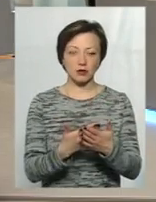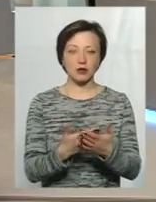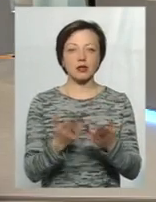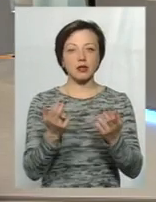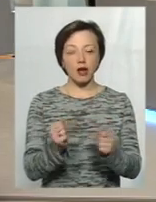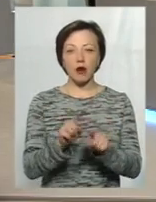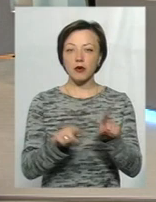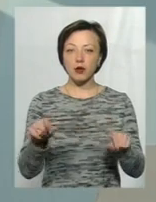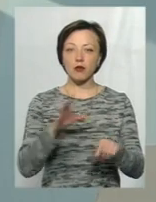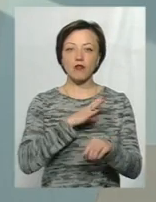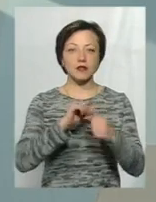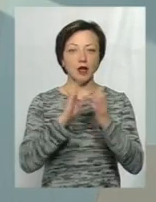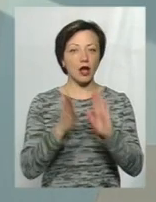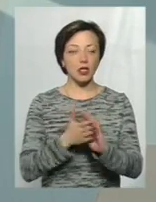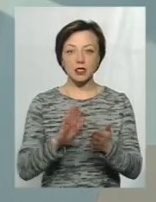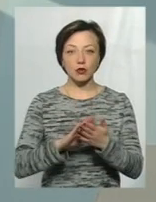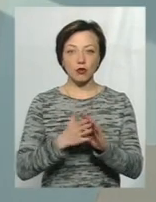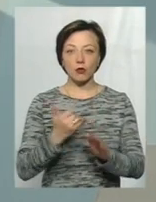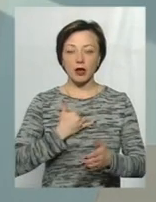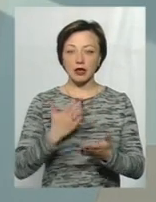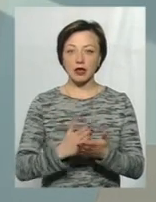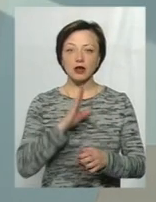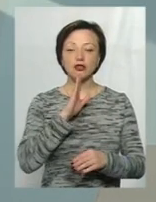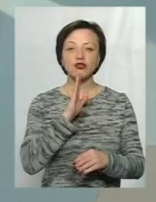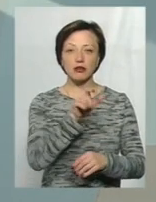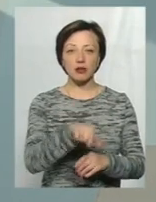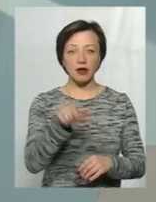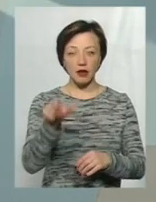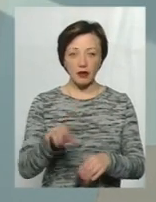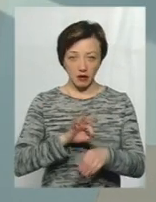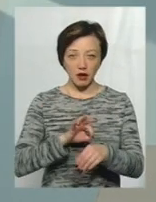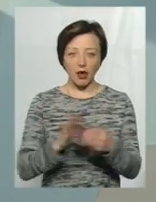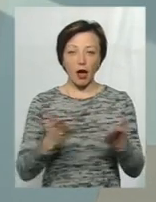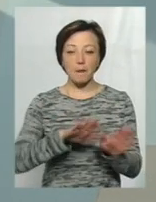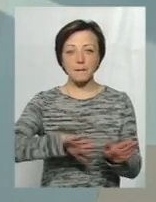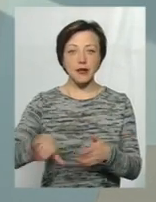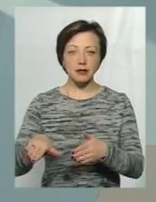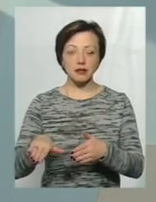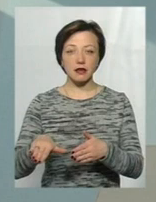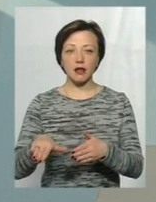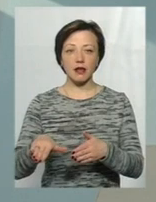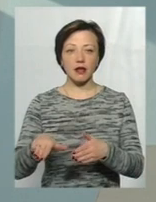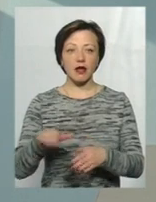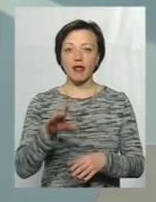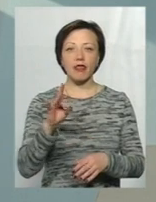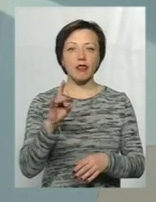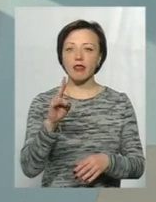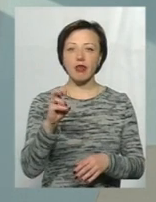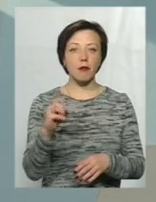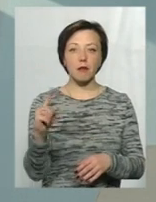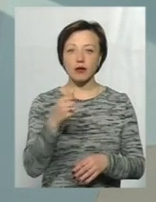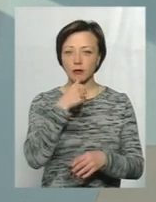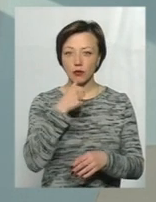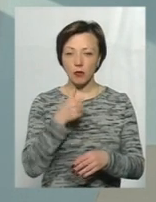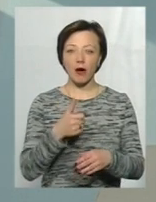Так, а подекуди бувають взагалі ситуації. У мене є пацієнтки, котрі після навіть не першої спроби ЕКО